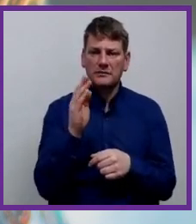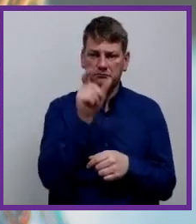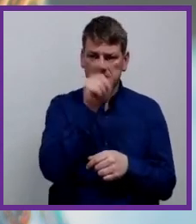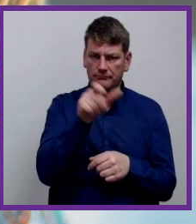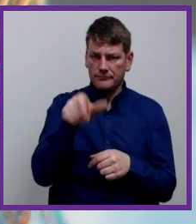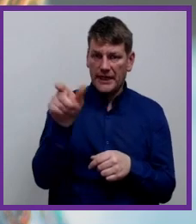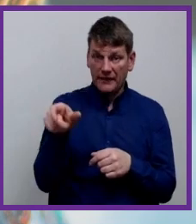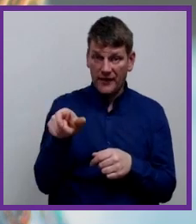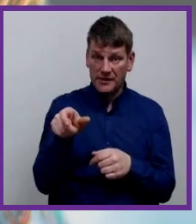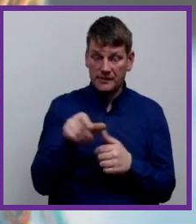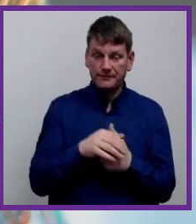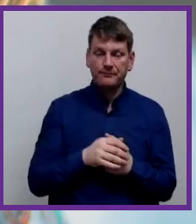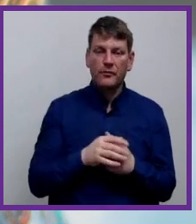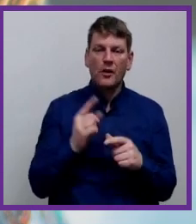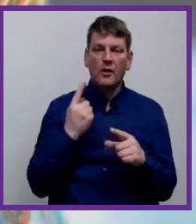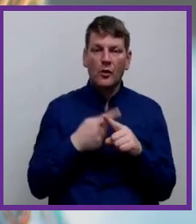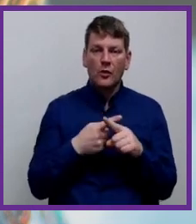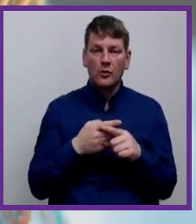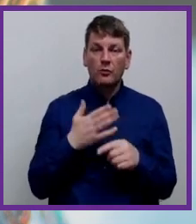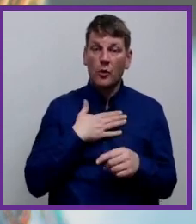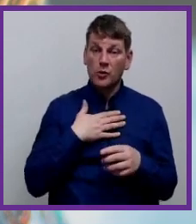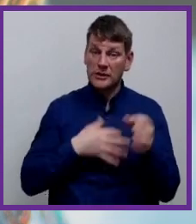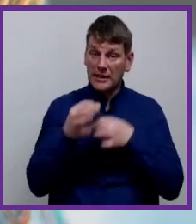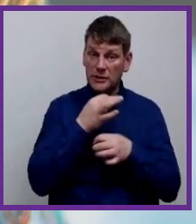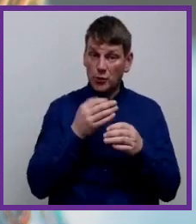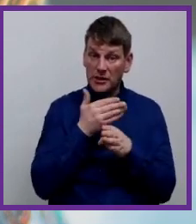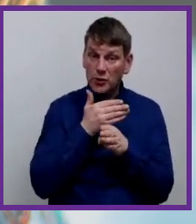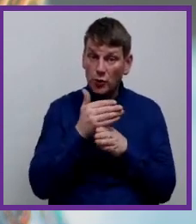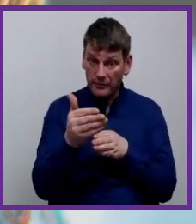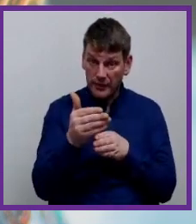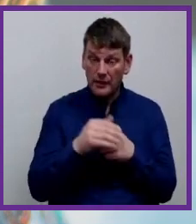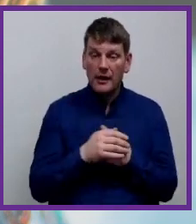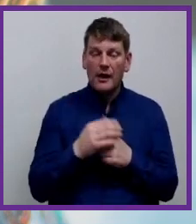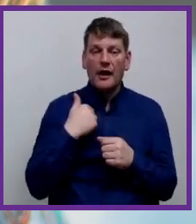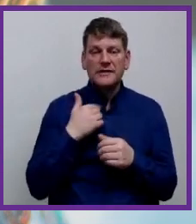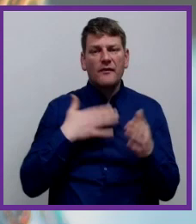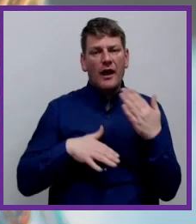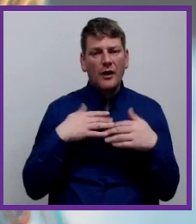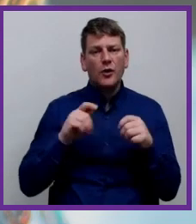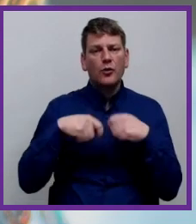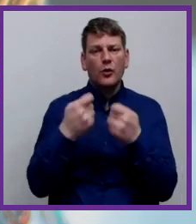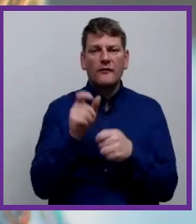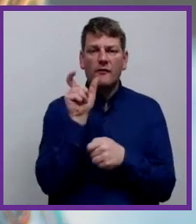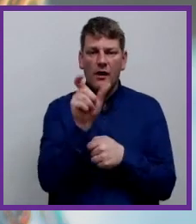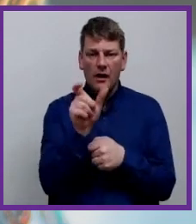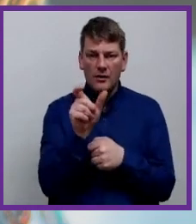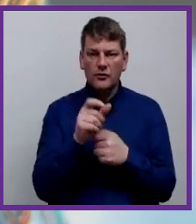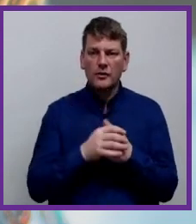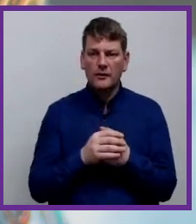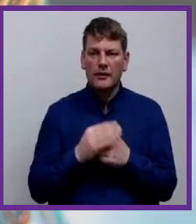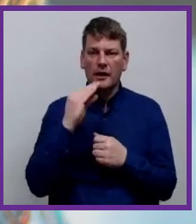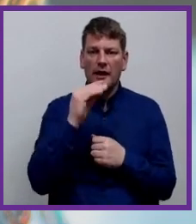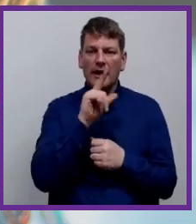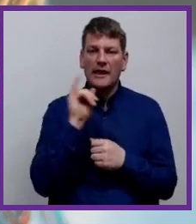tam. Un mūsu diskusijas turpinājumā es vēlētos dot vārdu